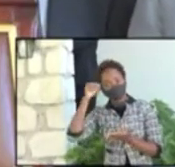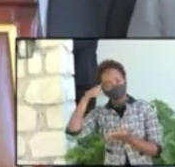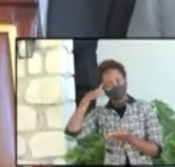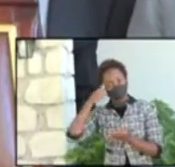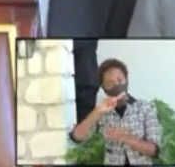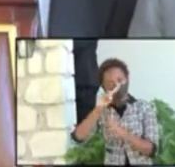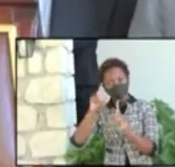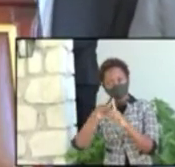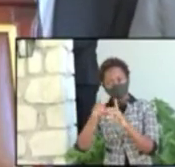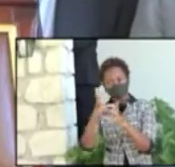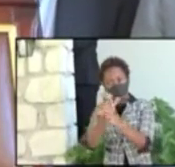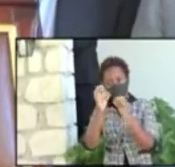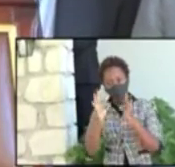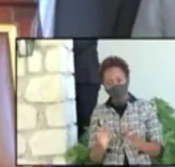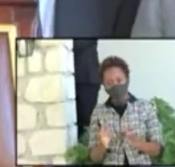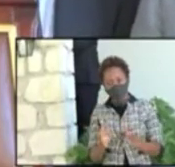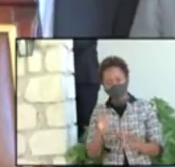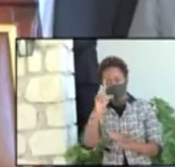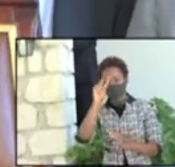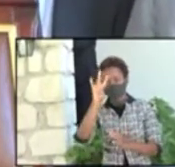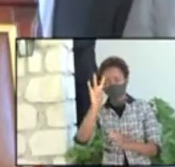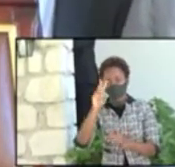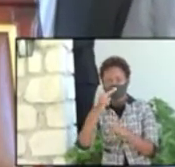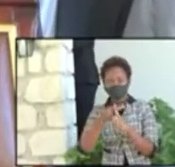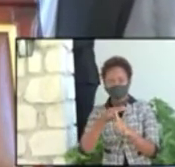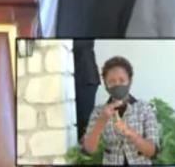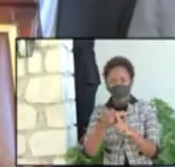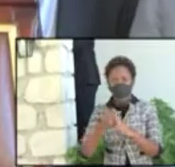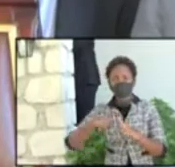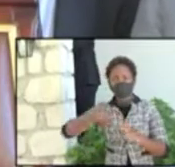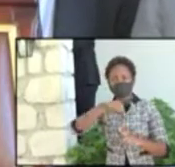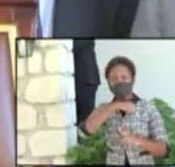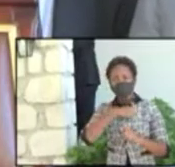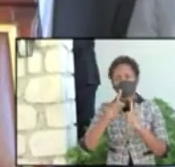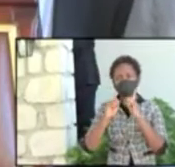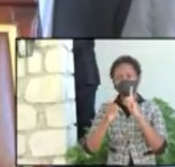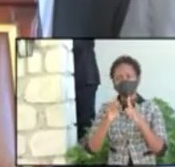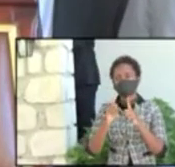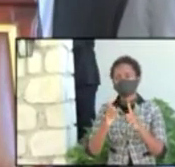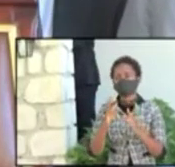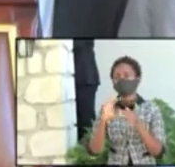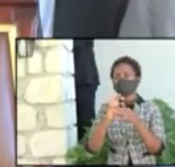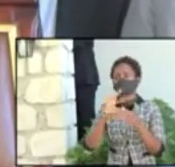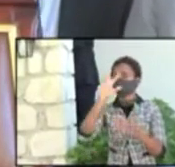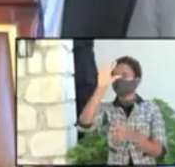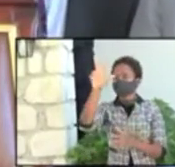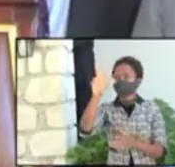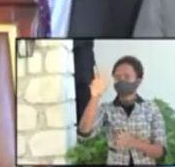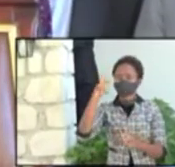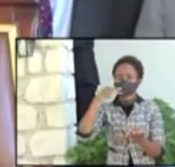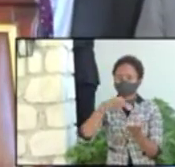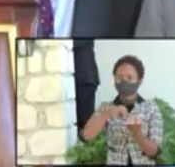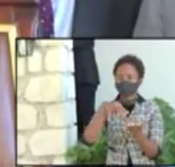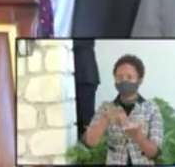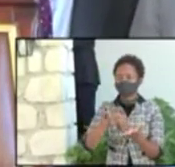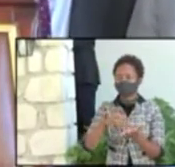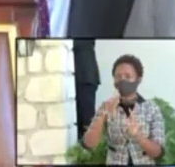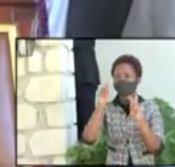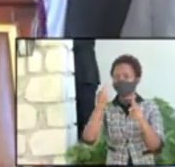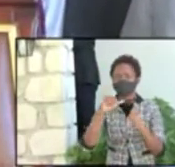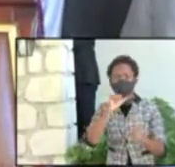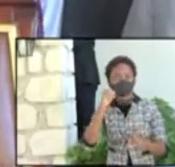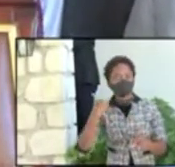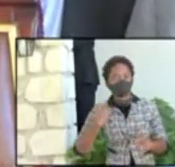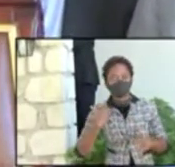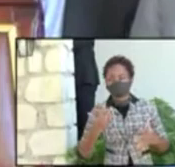nous avons pris une décision, hein, 27 novembre, nous avons parlé de 3 millions de monde qui ont un acte de naissance. Nous avons